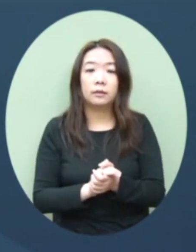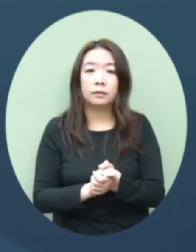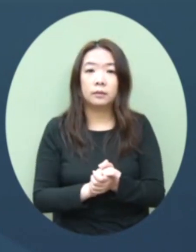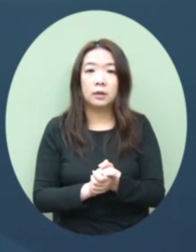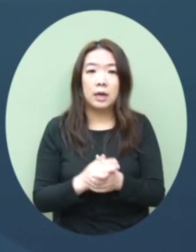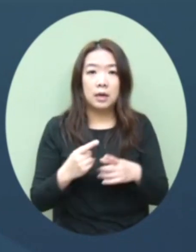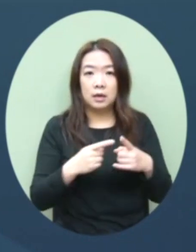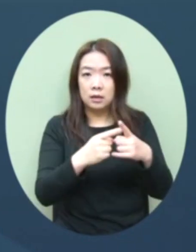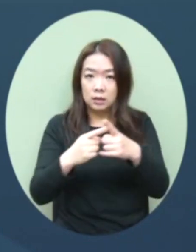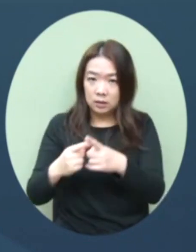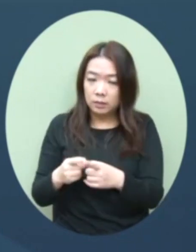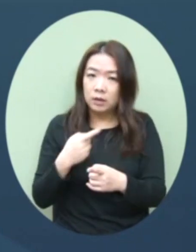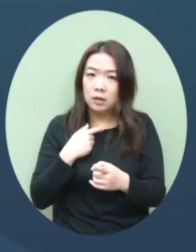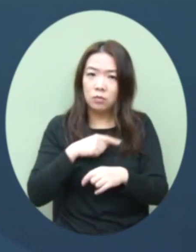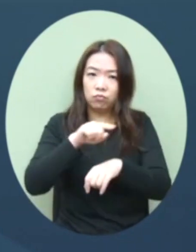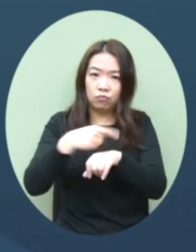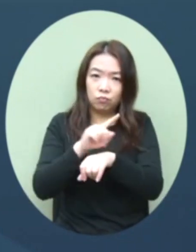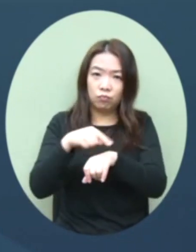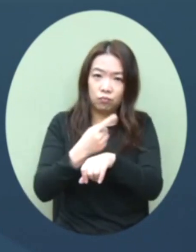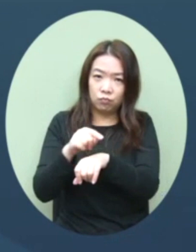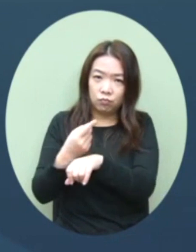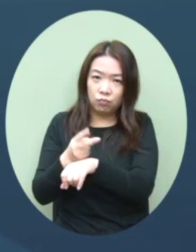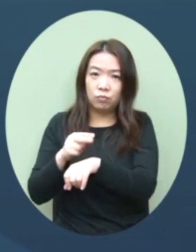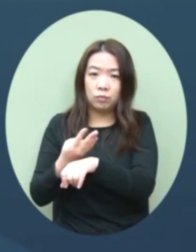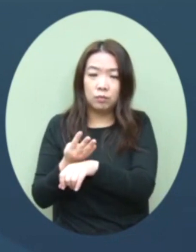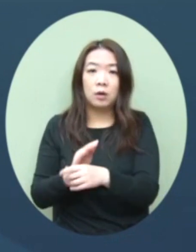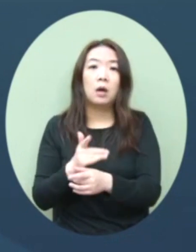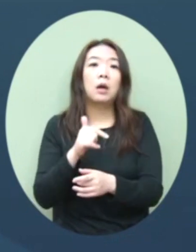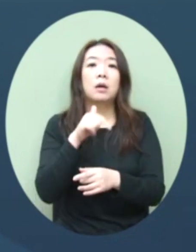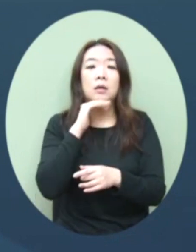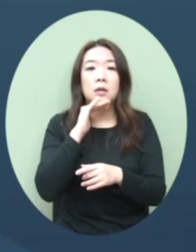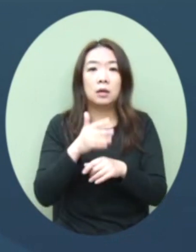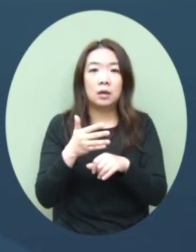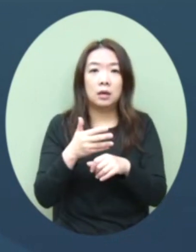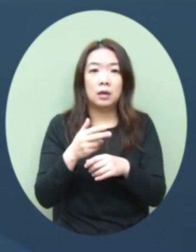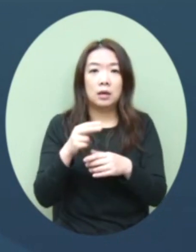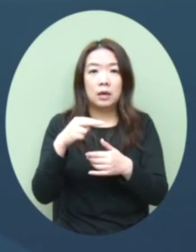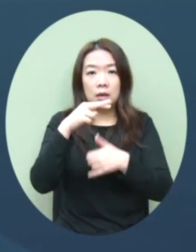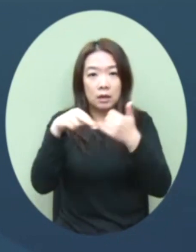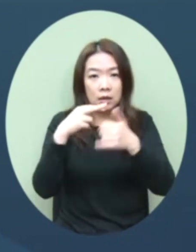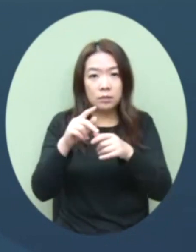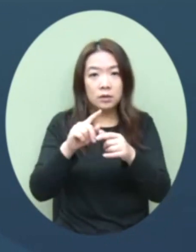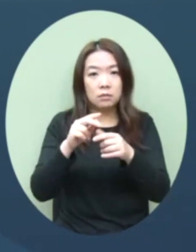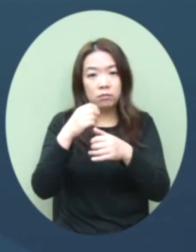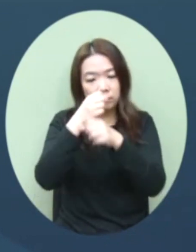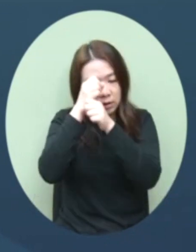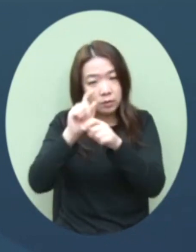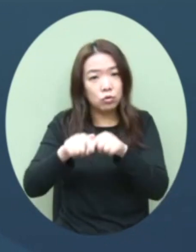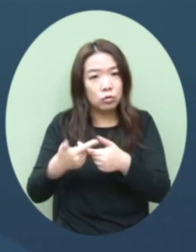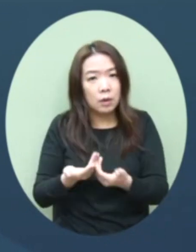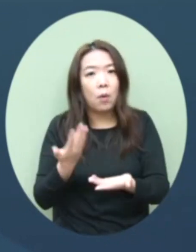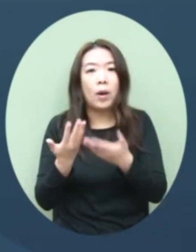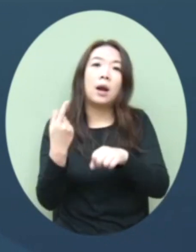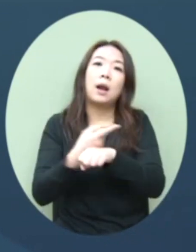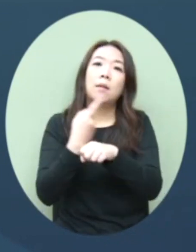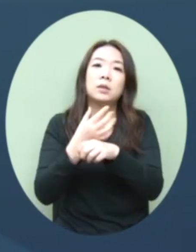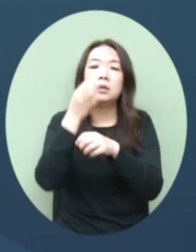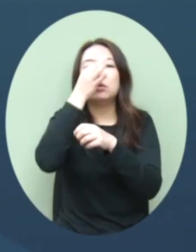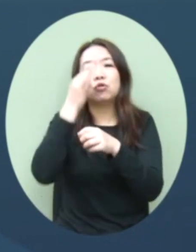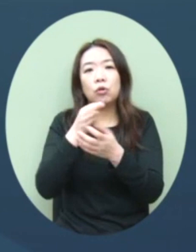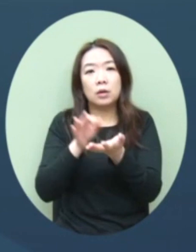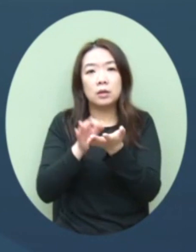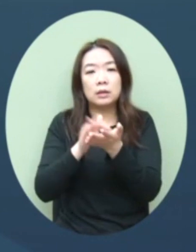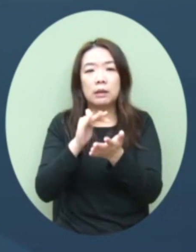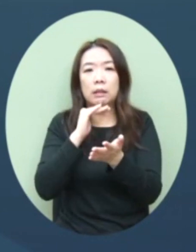需要花上多个小时在我们的社区检测中心或者是流动的彩阳站那里排队等候